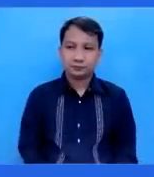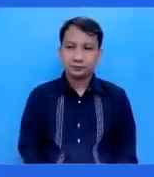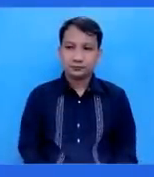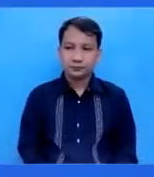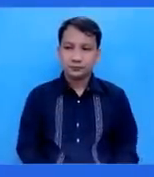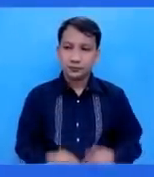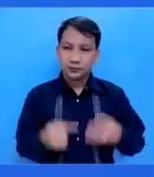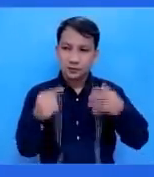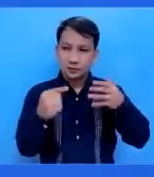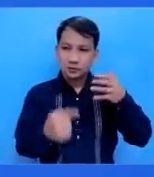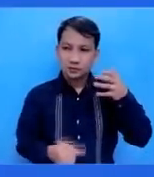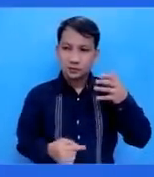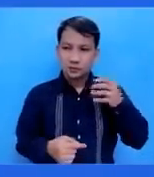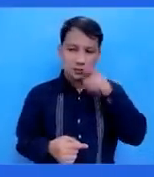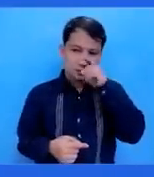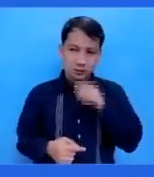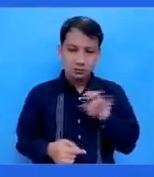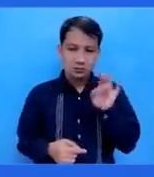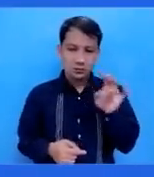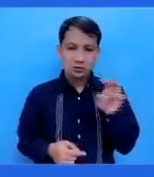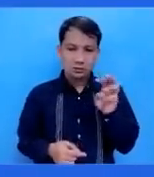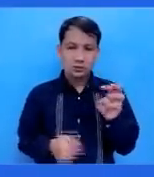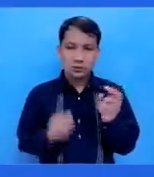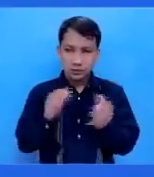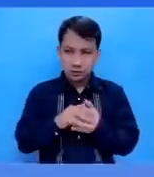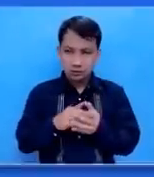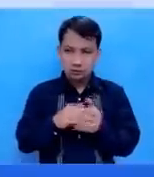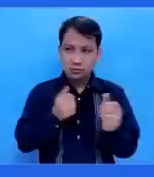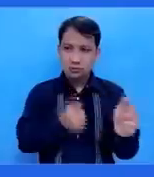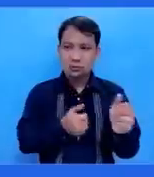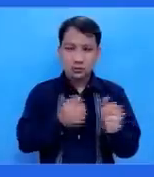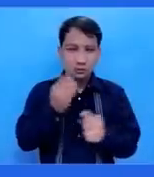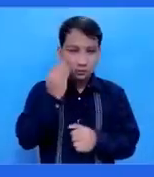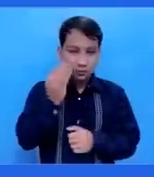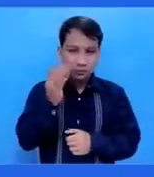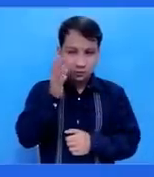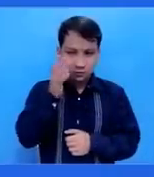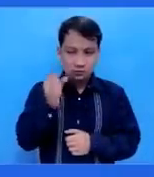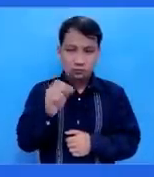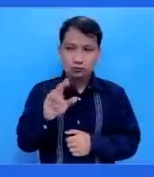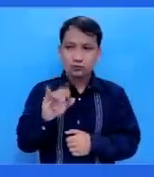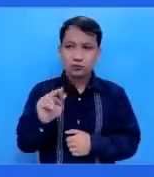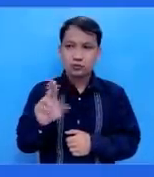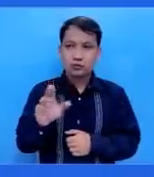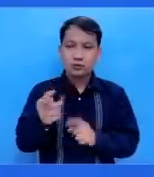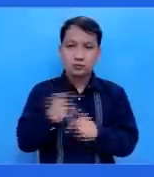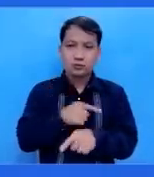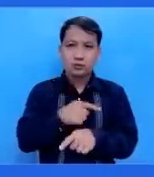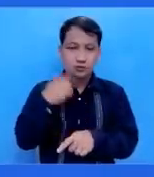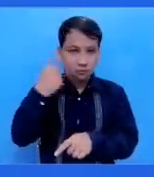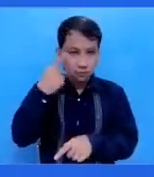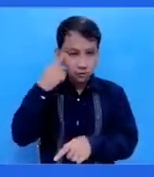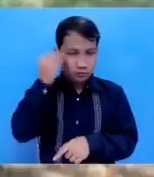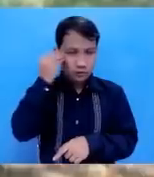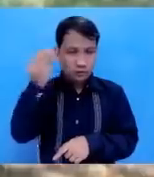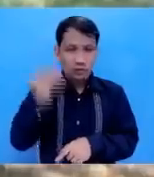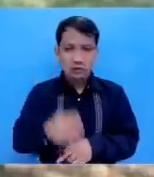Active sa kanyang page na may 76,000 followers si Dr. Chow Tiao Yumol mula sa political opinions.